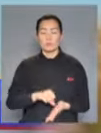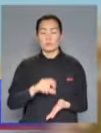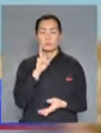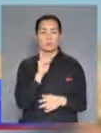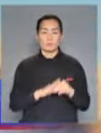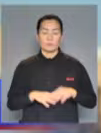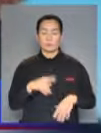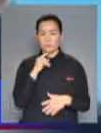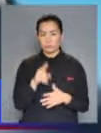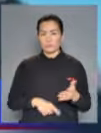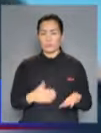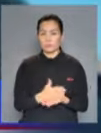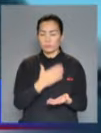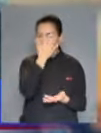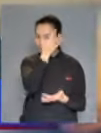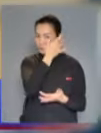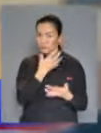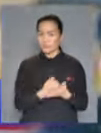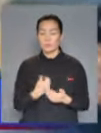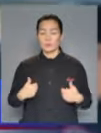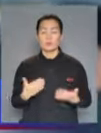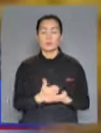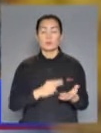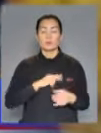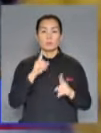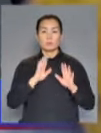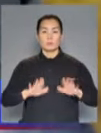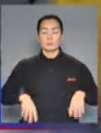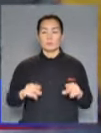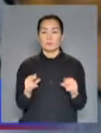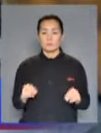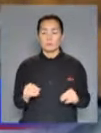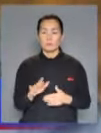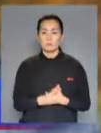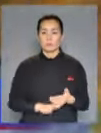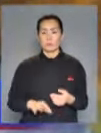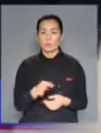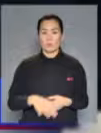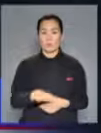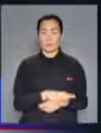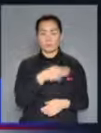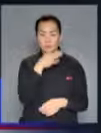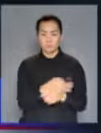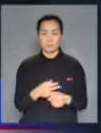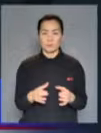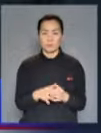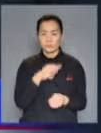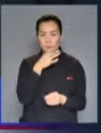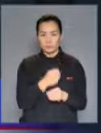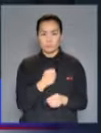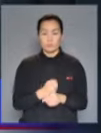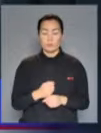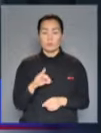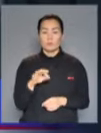жас құтқарушыларға сенім білдіріп, сәттілік тіледі. Қызметкерлер салтанат түрде ант қабылдай отырып, Атырау облысы төтенше жағдайлар